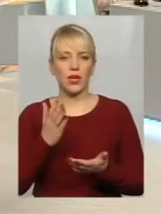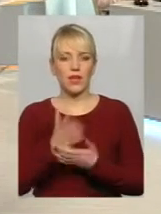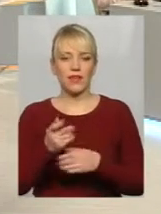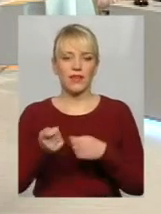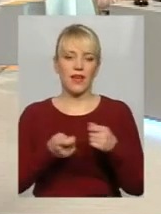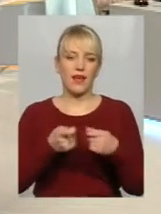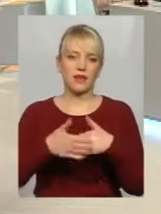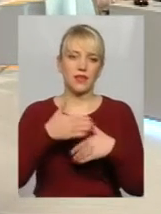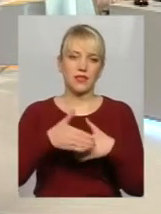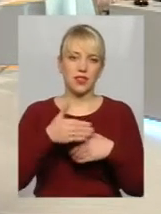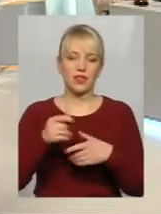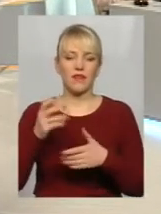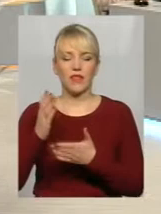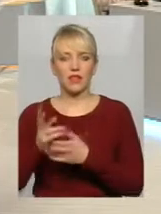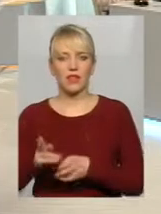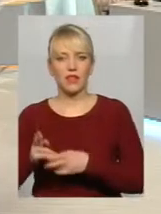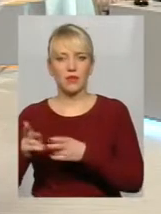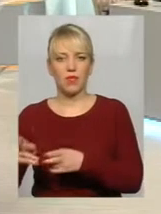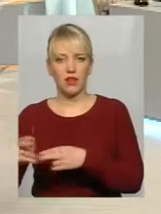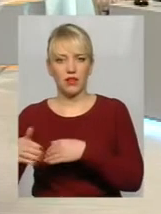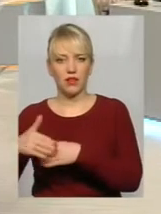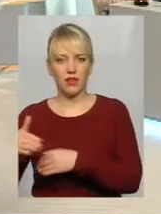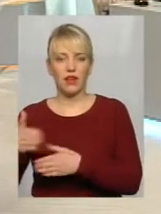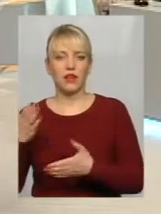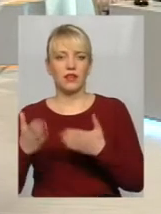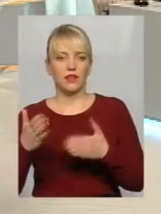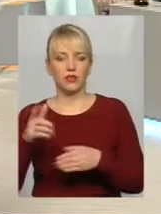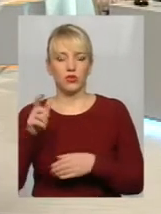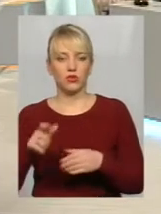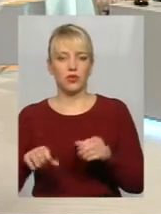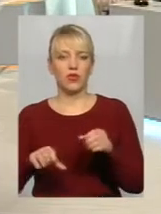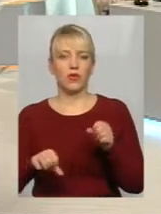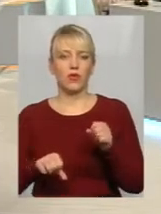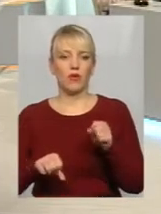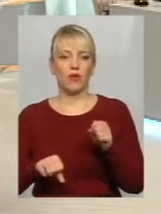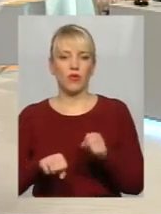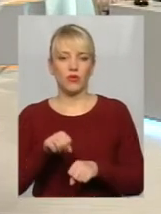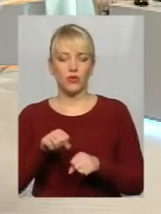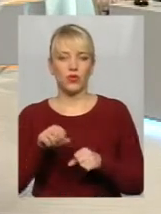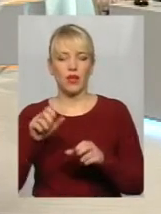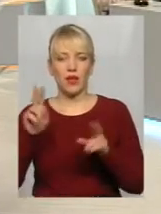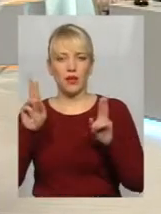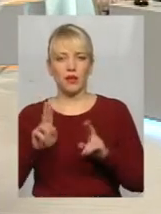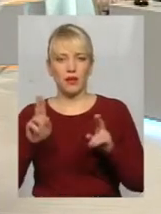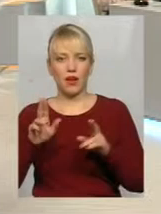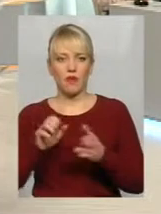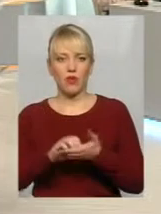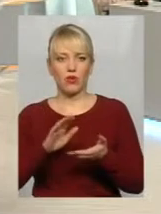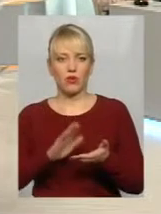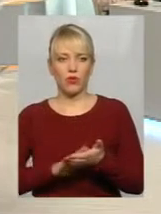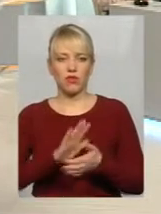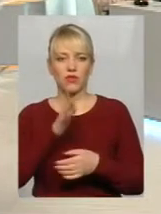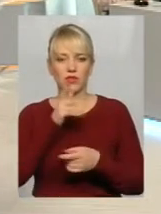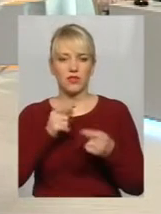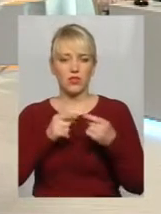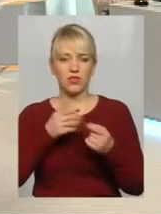є кримінальне провадження. Тобто, якщо людина порушує правила обліку, скажімо так, несвоєчасно стає на облік, там